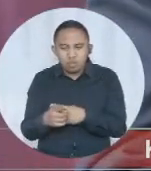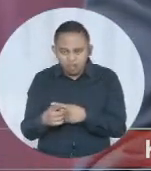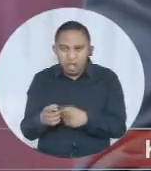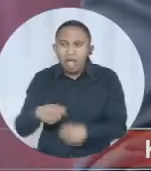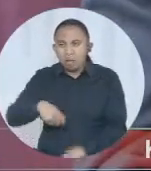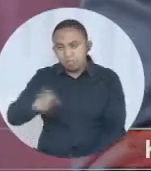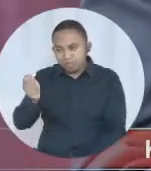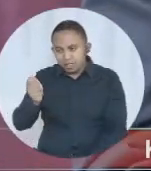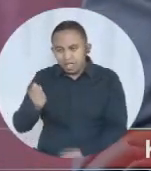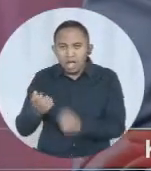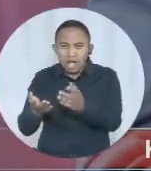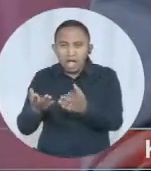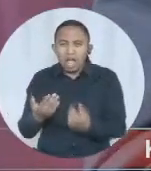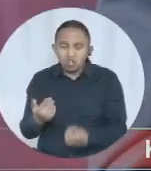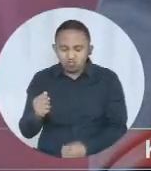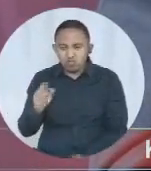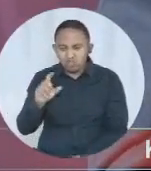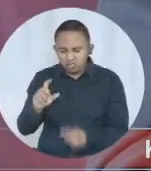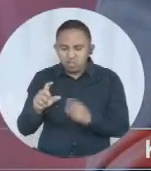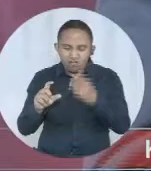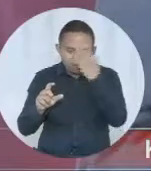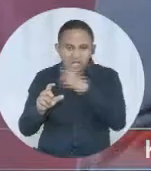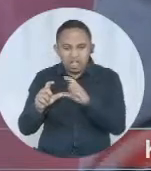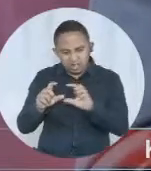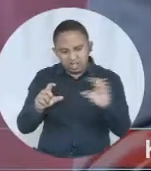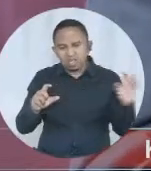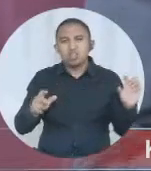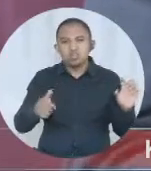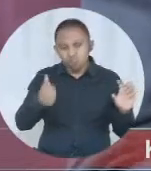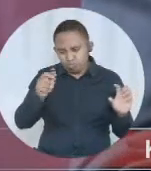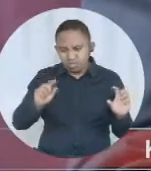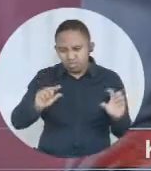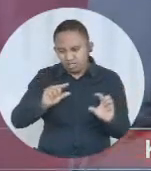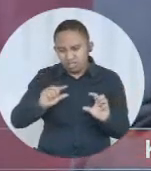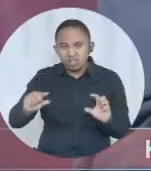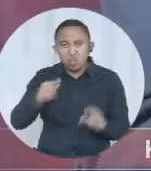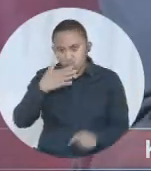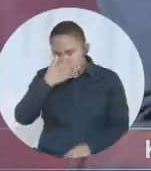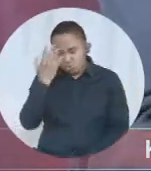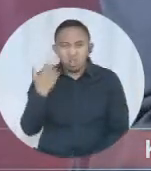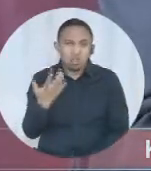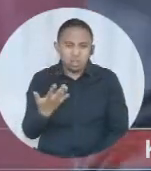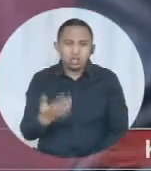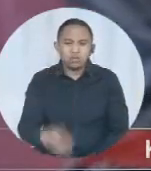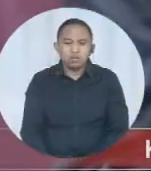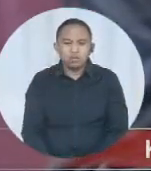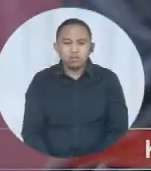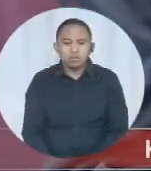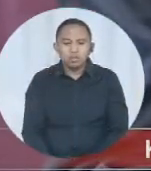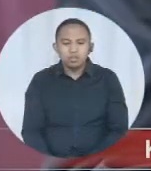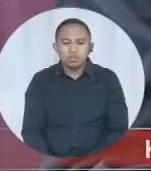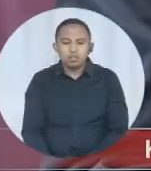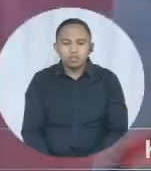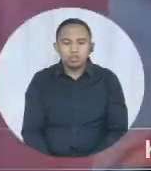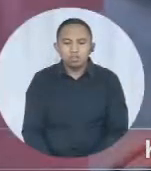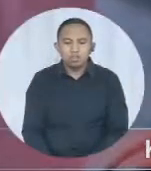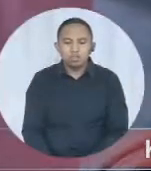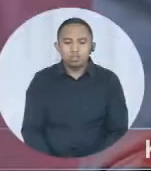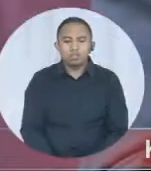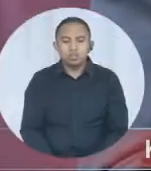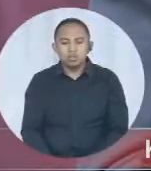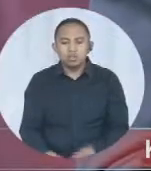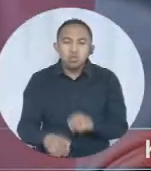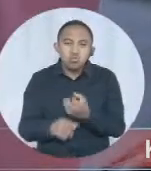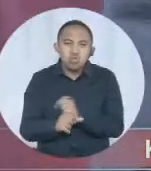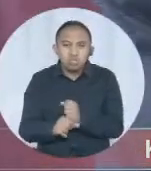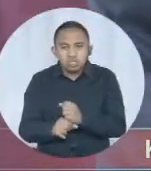fanjakana. Ohatra zao hoe ny lehibe indrindra zany amin'ny tatokita ataontsika dia ny taxe sur la valeur ajoutée, ireny zavatra